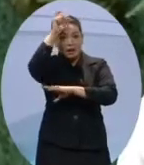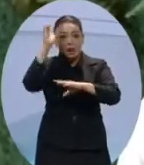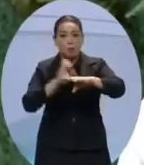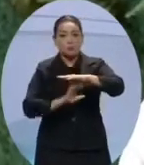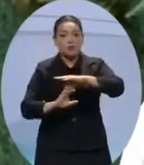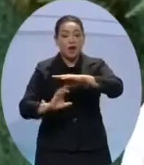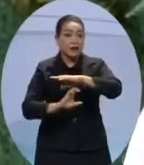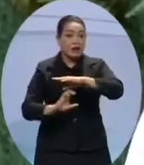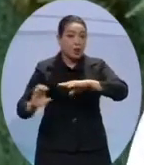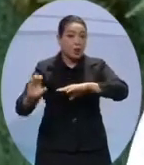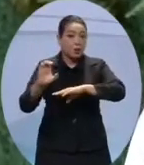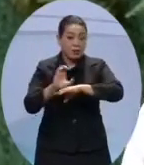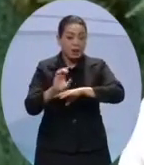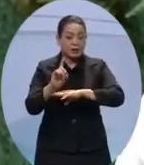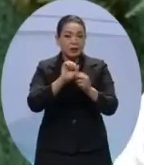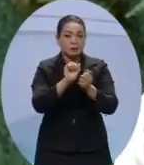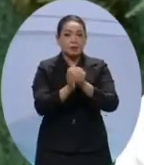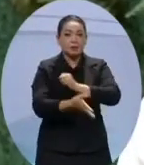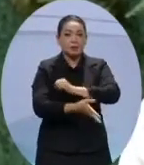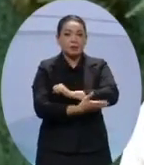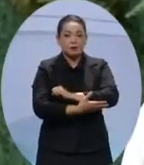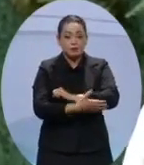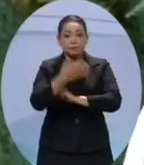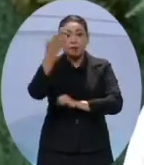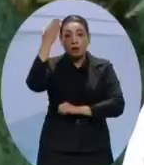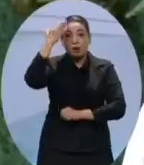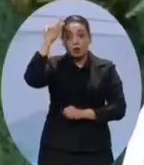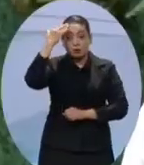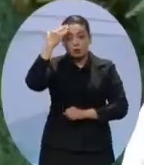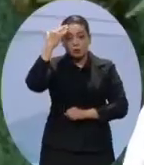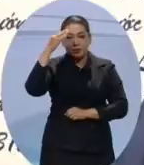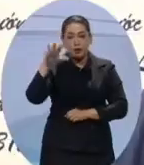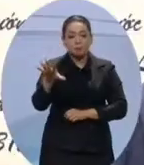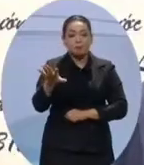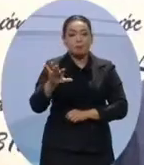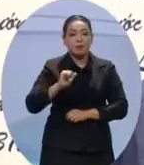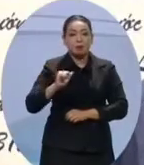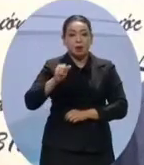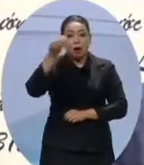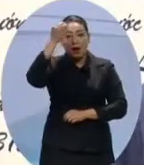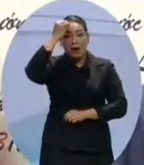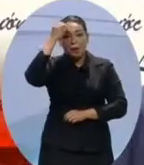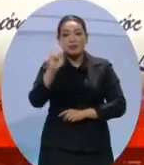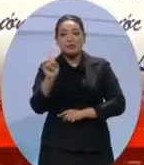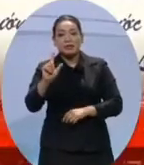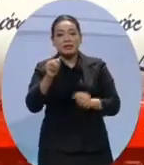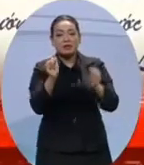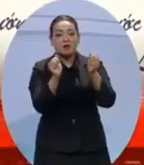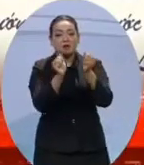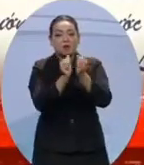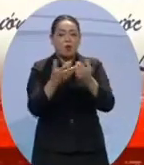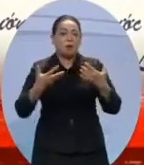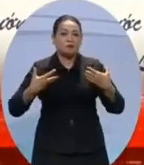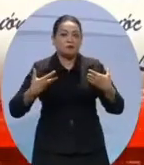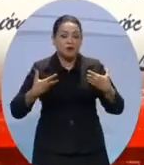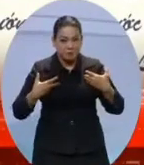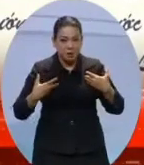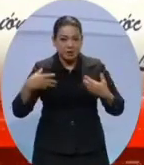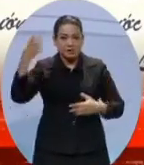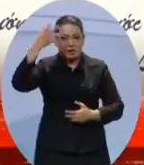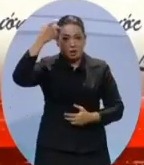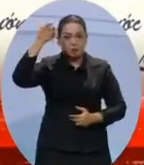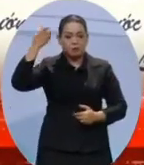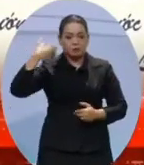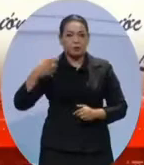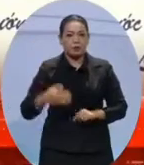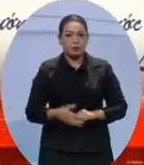em để chúng em biết được là ngành nghề của mình chọn có đúng hay không. Để tạo điều kiện cho các em học sinh, đặc biệt là các em học sinh khối